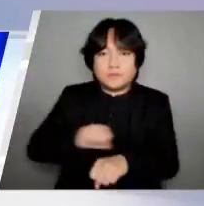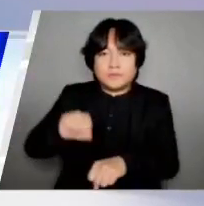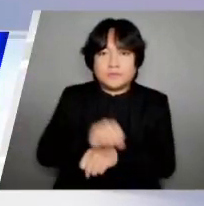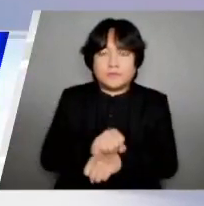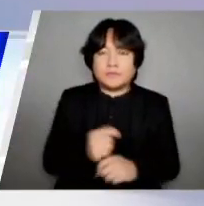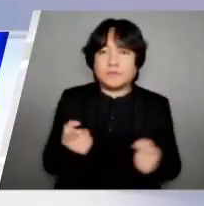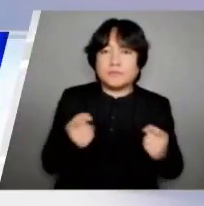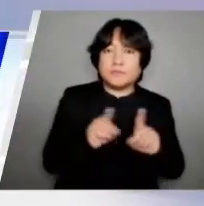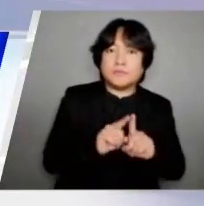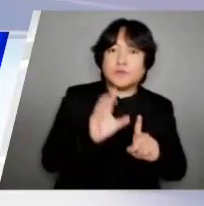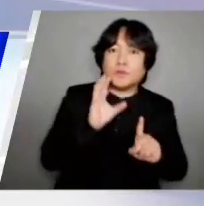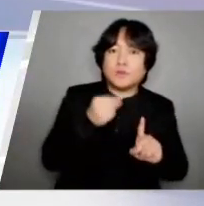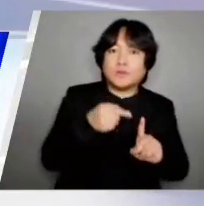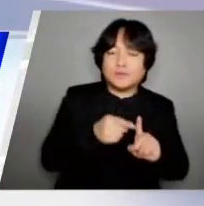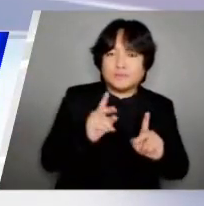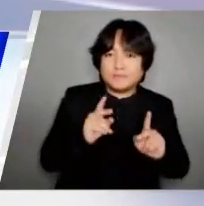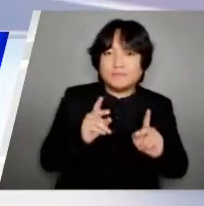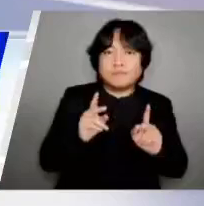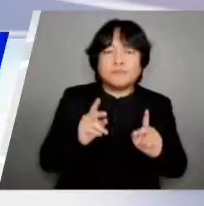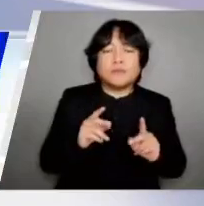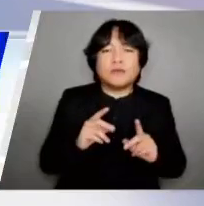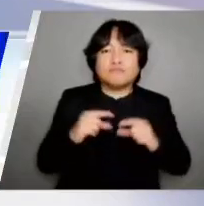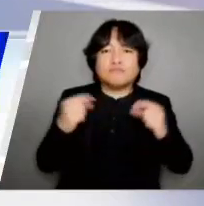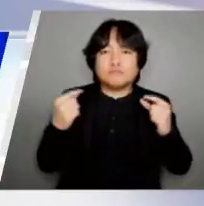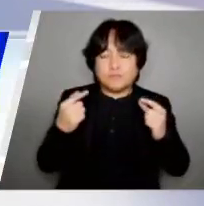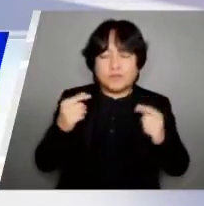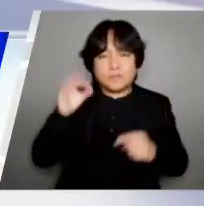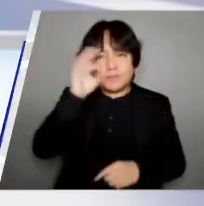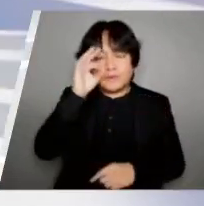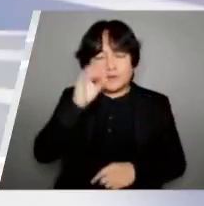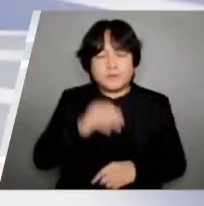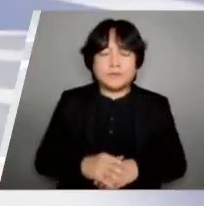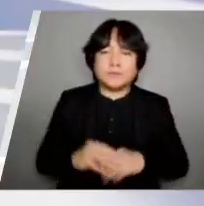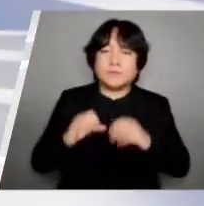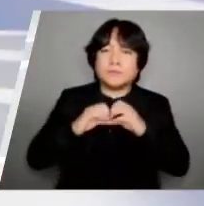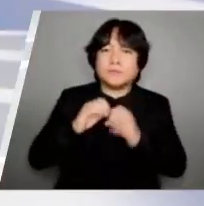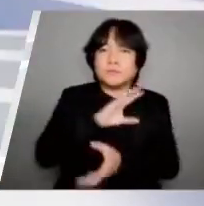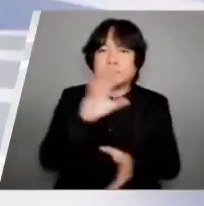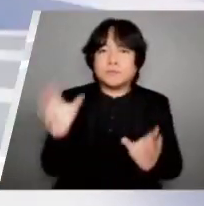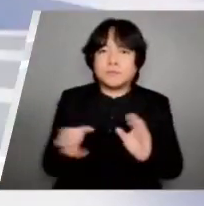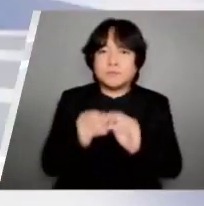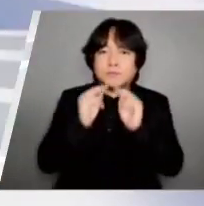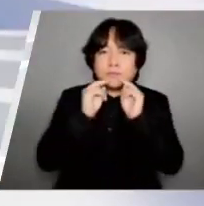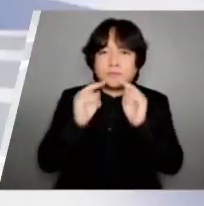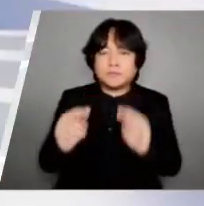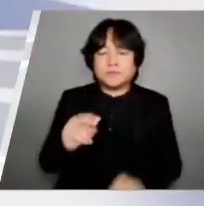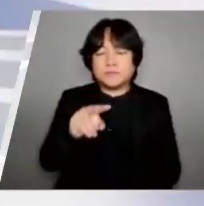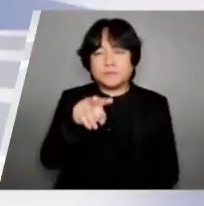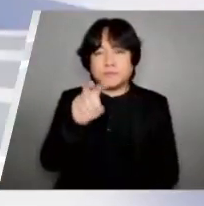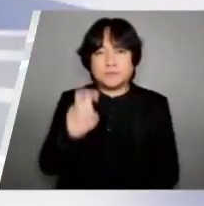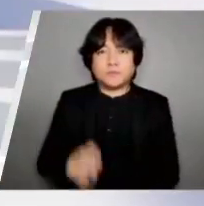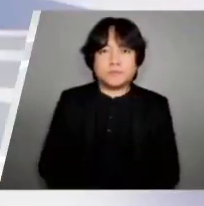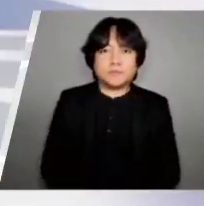Antonio Cardinal Tagle. Para sa GMA Integrated News, John Consulta ang inyong